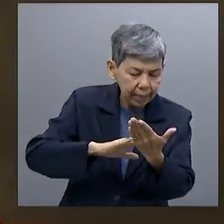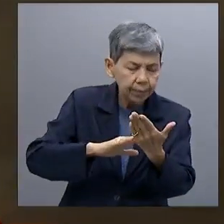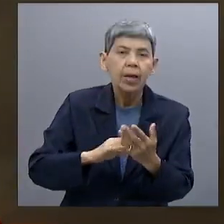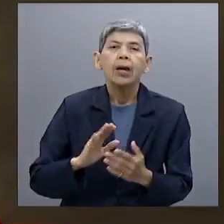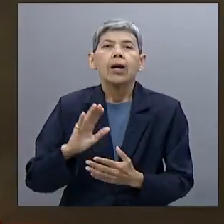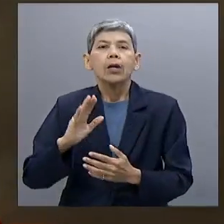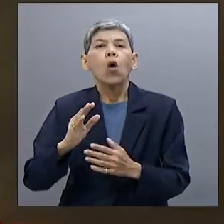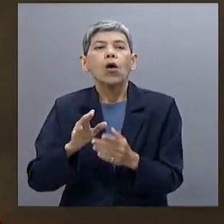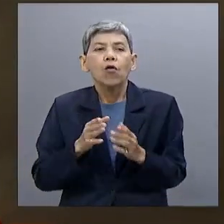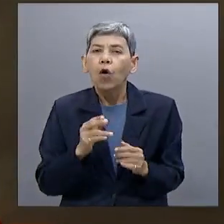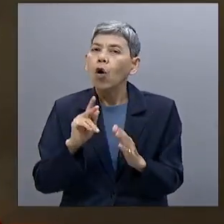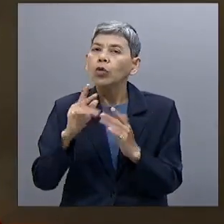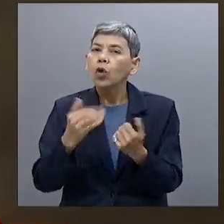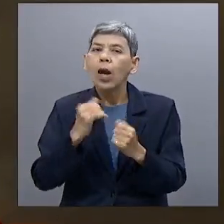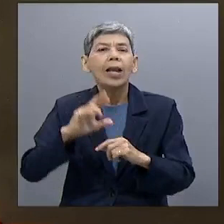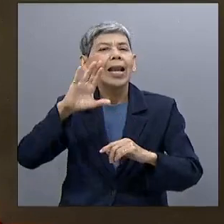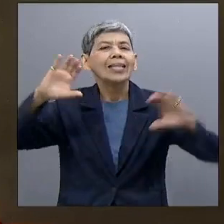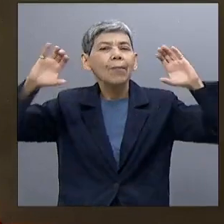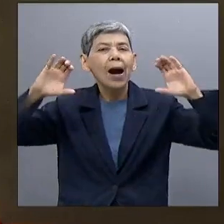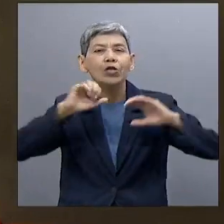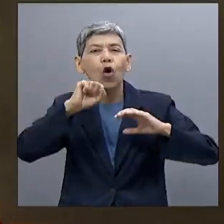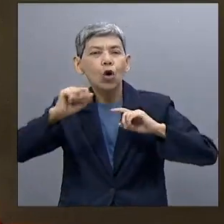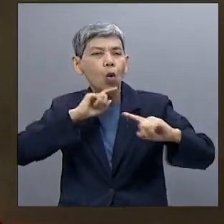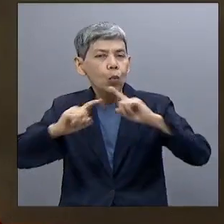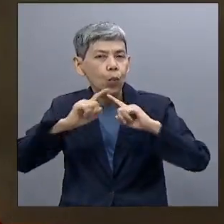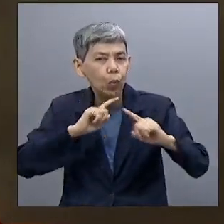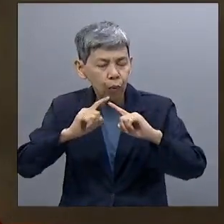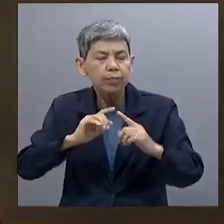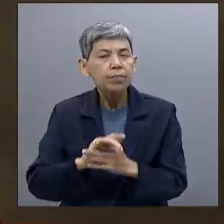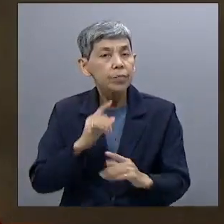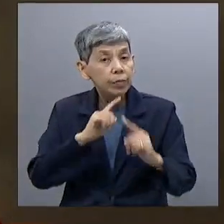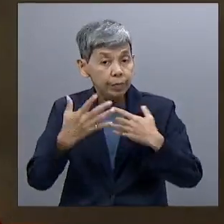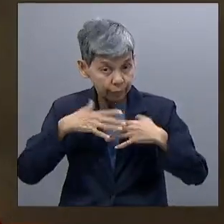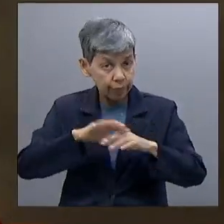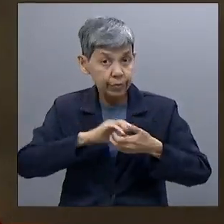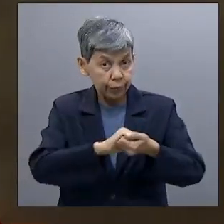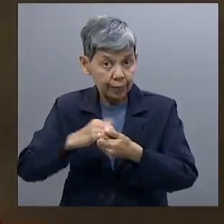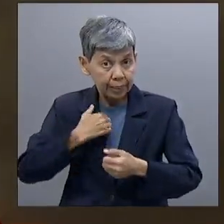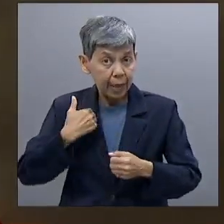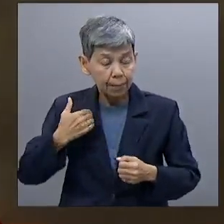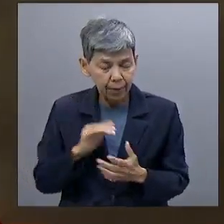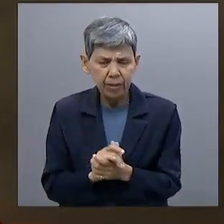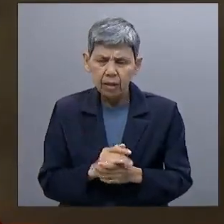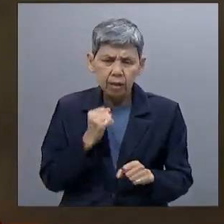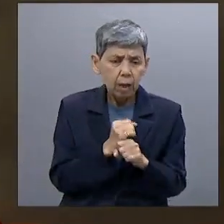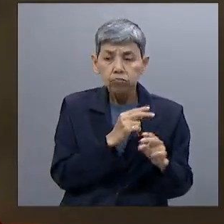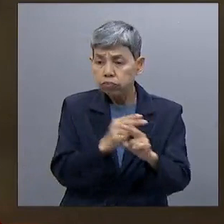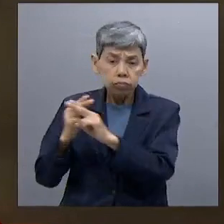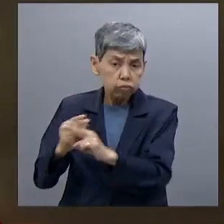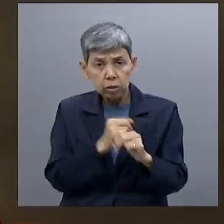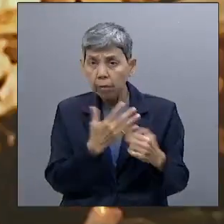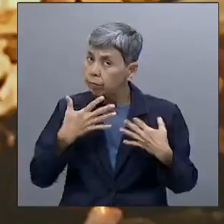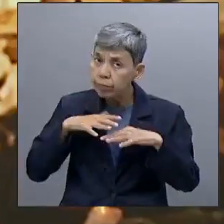างนิติบัญญัติเนี่ยที่มีการส่งทีมไปเจรจาด้วยมีการประสานงานกันยังไงไหมคะหรือว่าคือทำควบคู่กันไปสอง